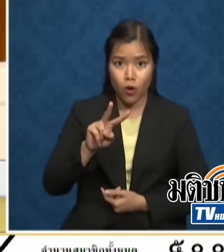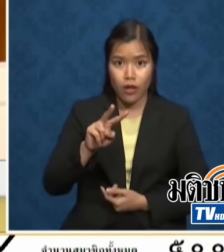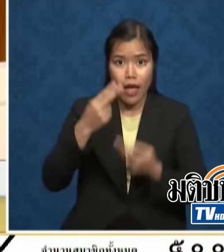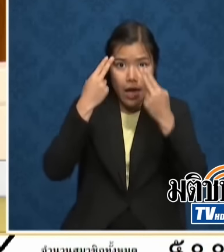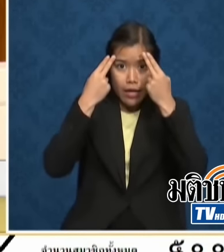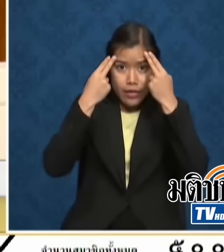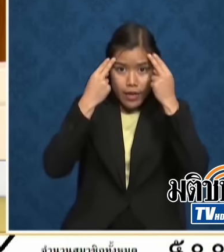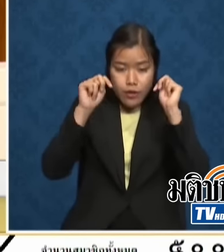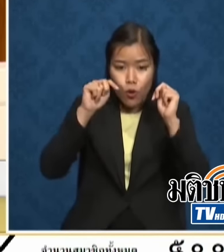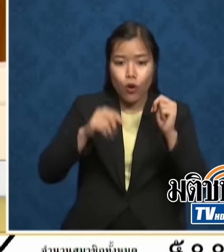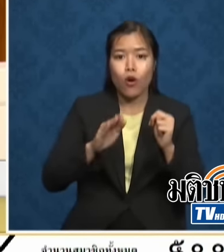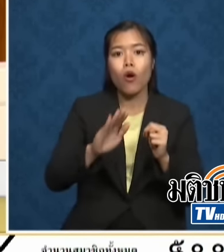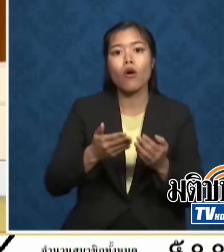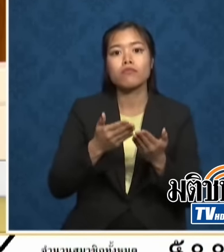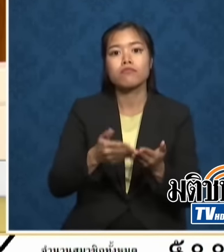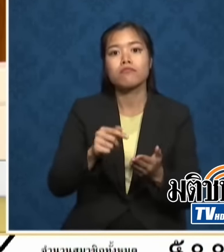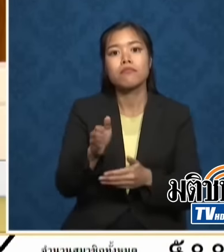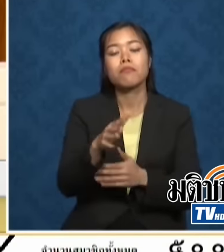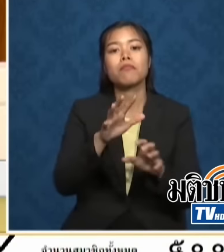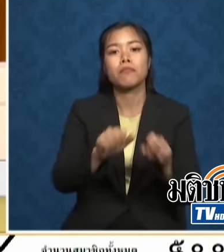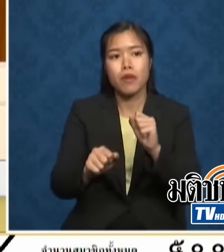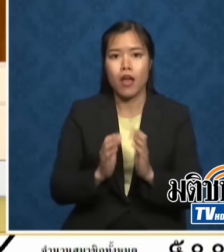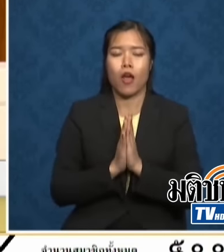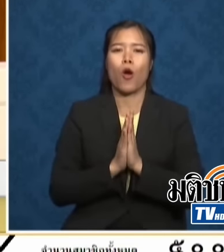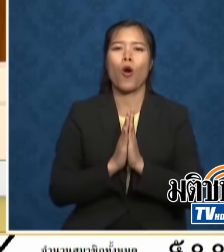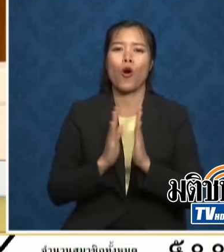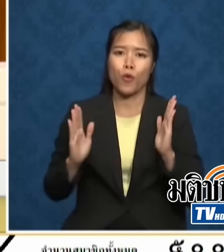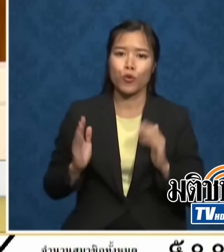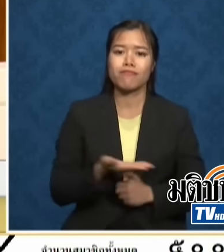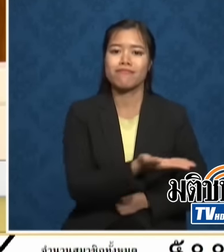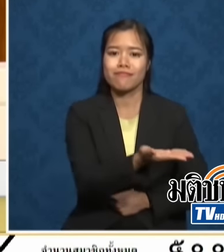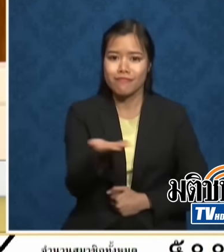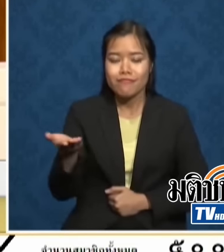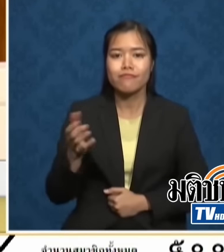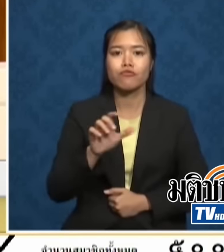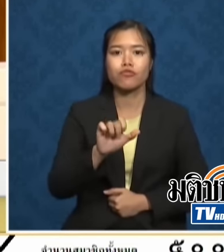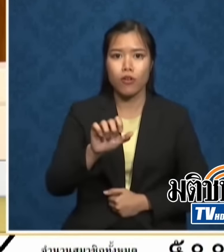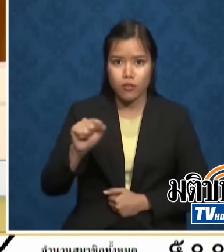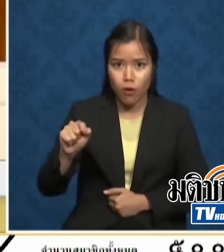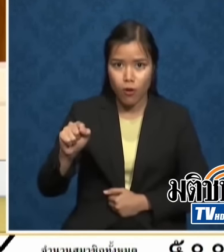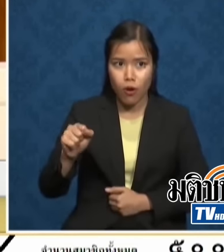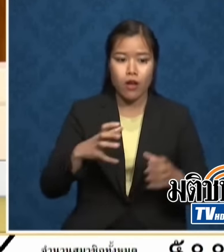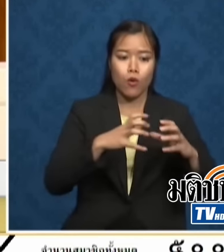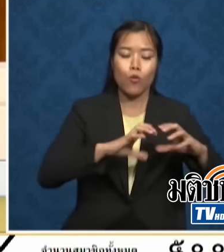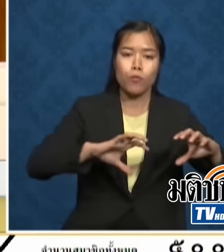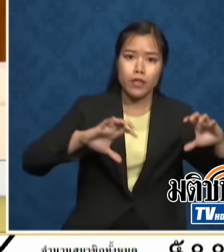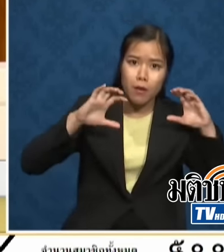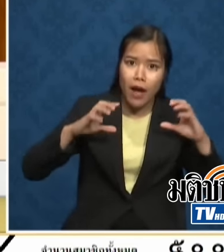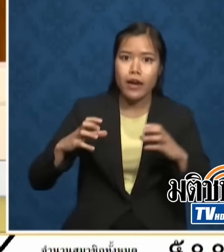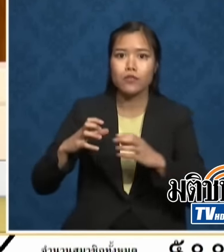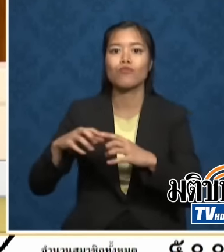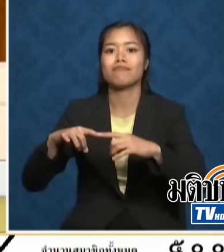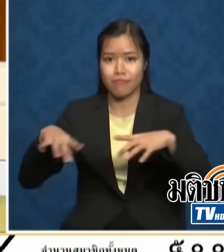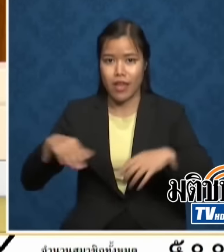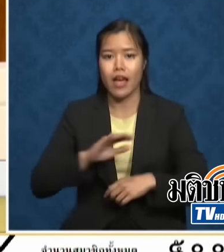ายขอนะครับฝากผมมาว่าขอขอบคุณเพื่อนสมาชิกสภาผู้แทนราษฎรทั้งฝ่ายค้านและฝ่ายรัฐบาลนะ